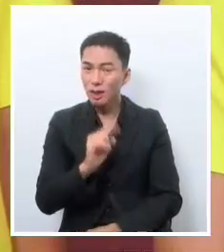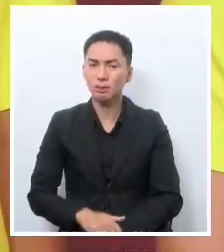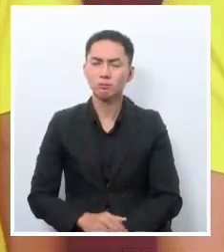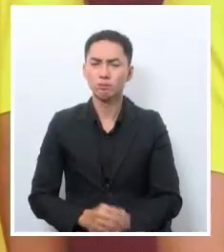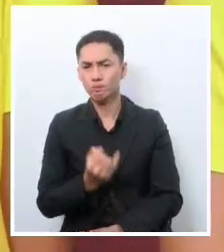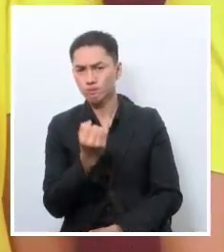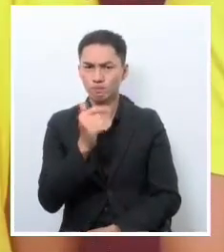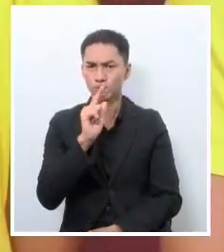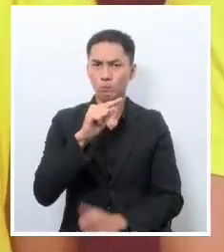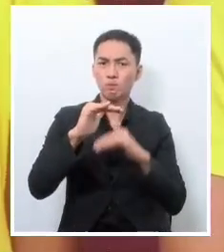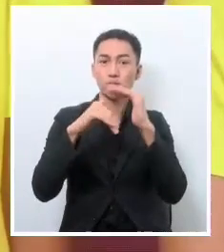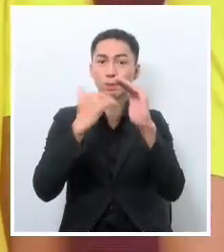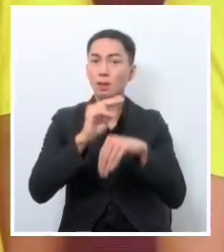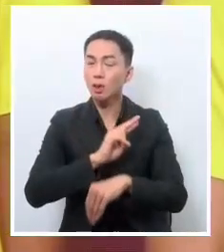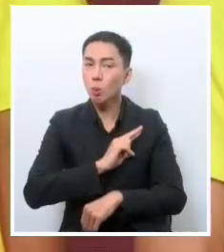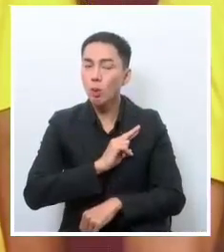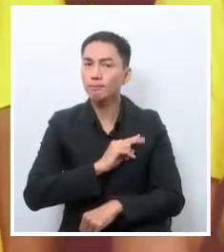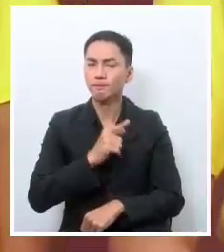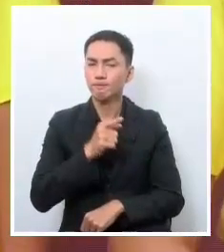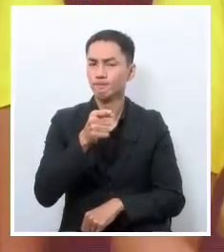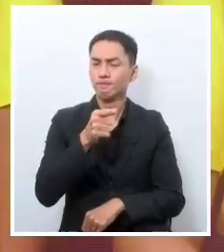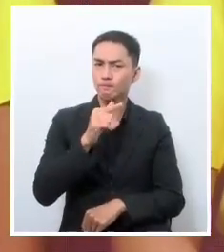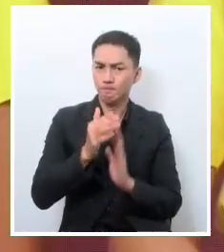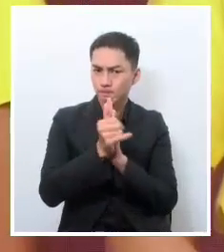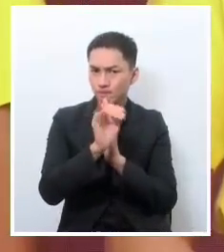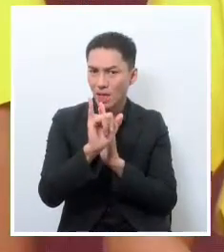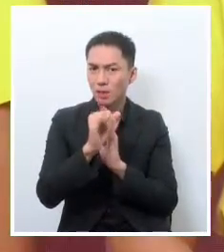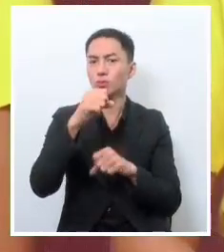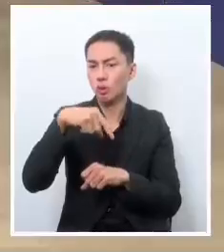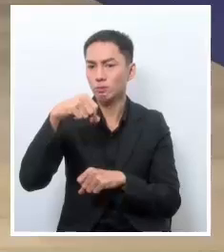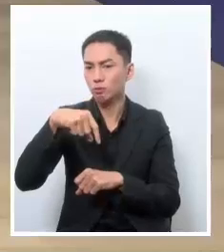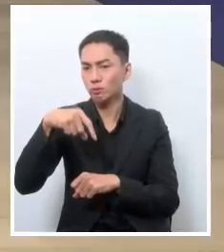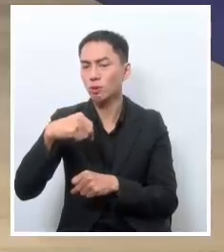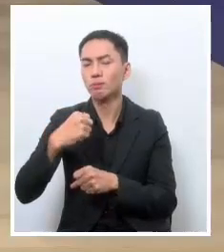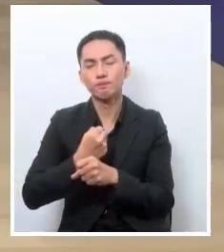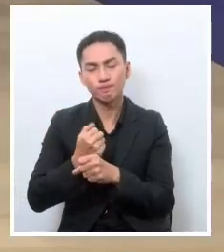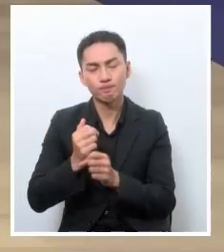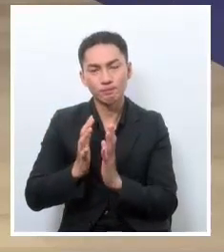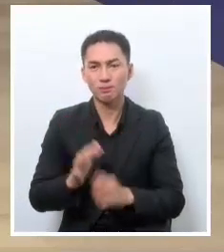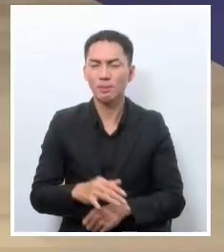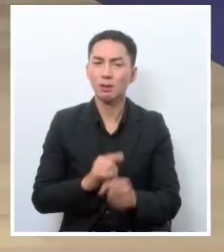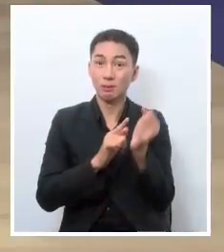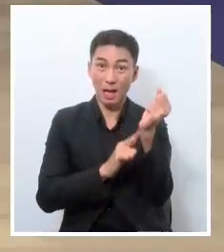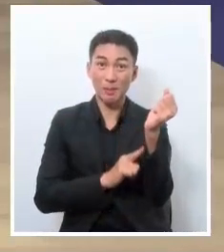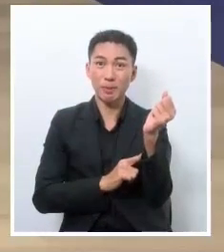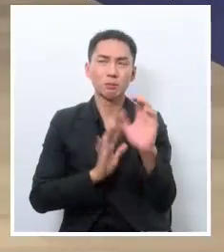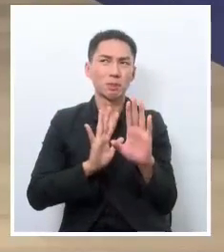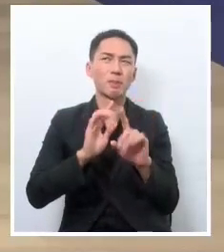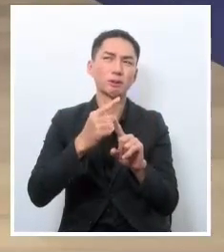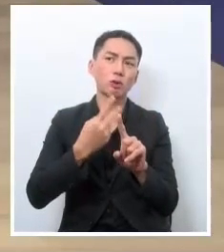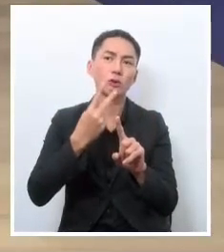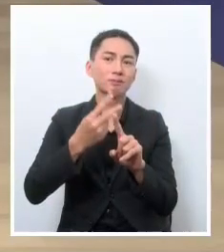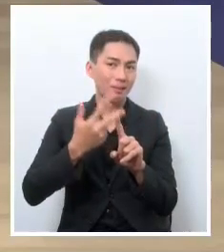เพลงไหนที่เรายังไม่ค่อยคล่องเนี่ยก็ซ้อมเยอะๆครับผมอืซ้อมนานแค่ไหนก็ประมาณ 2-3เดือนครับ